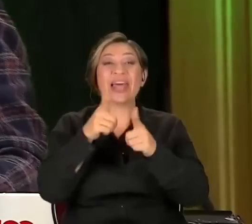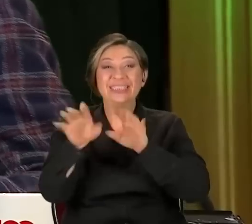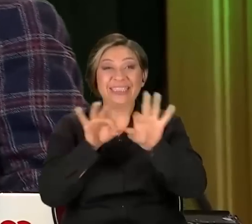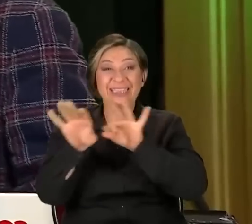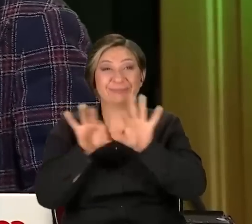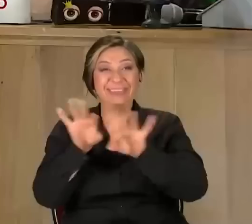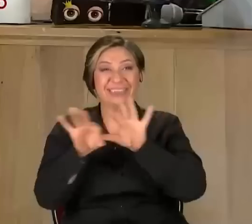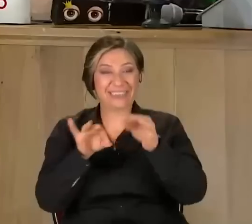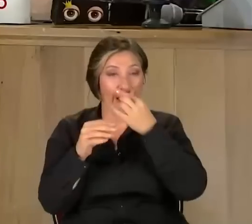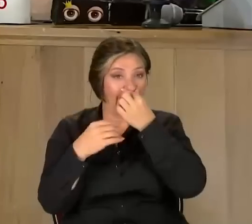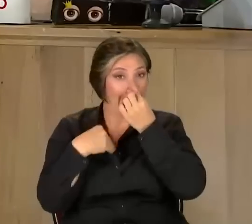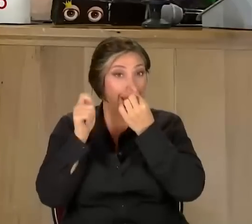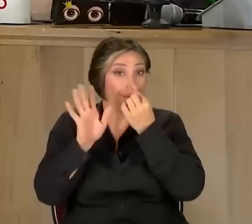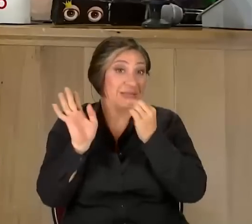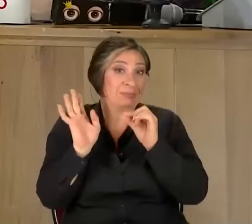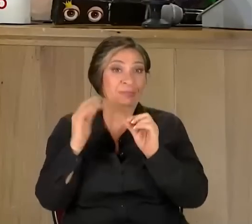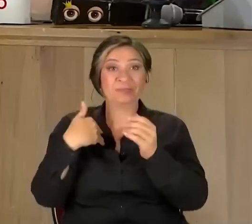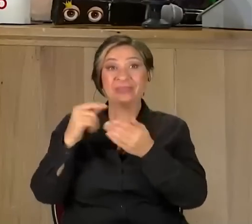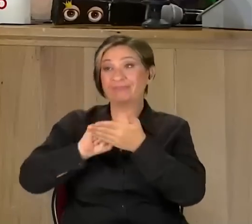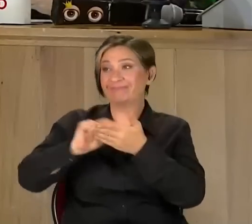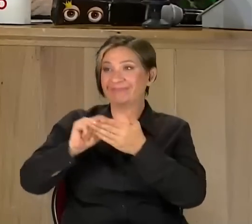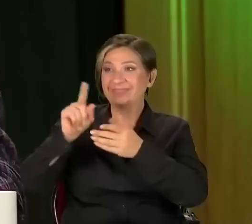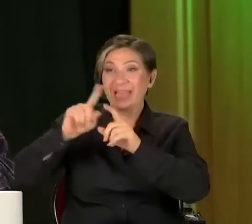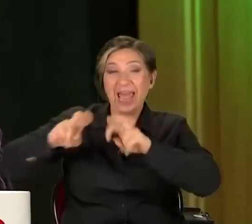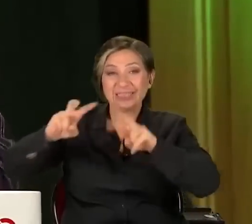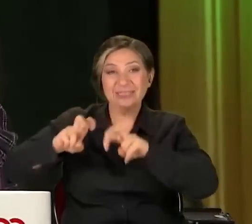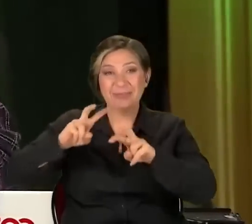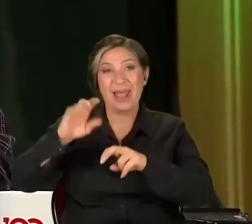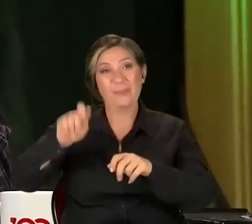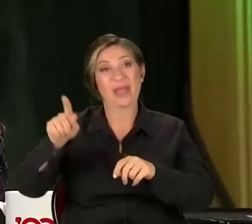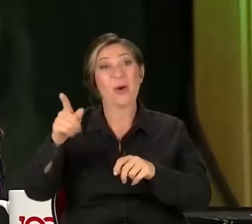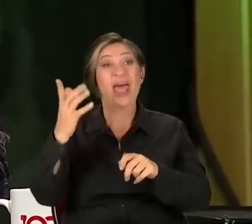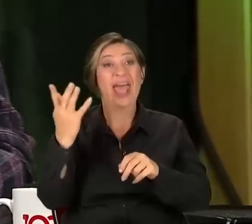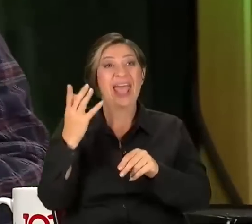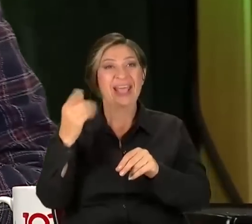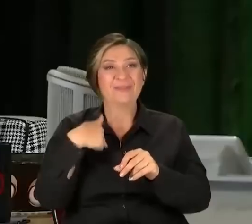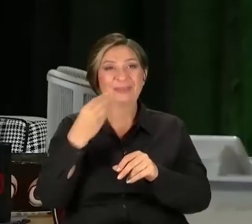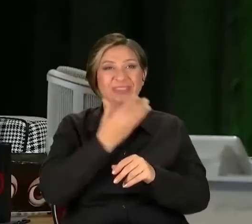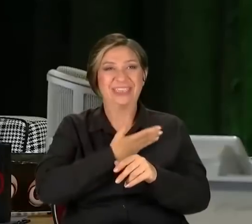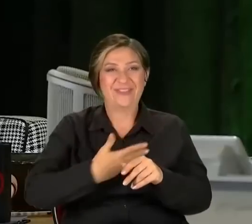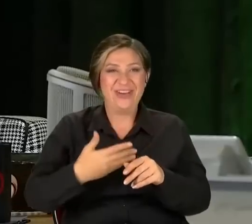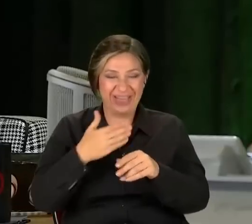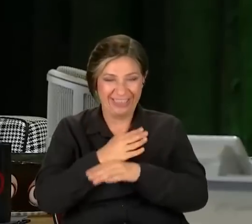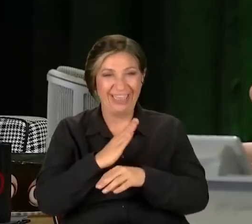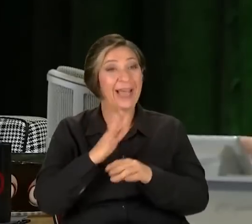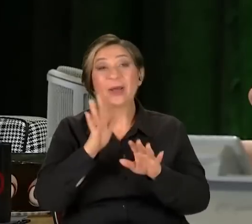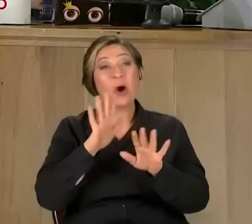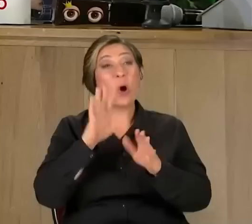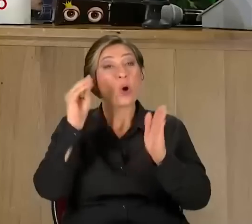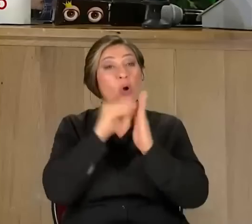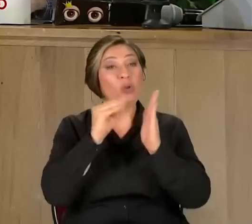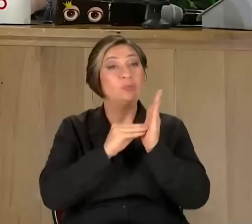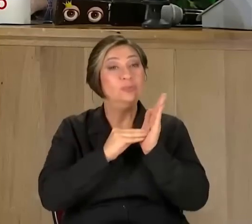seçilmiş böyle. Ben yapmadım. Benim editörüm yaptı. Çünkü o da tabii bana en... Editörünüz beni çok seviyor gerçekten. Yani gayet konulmuş